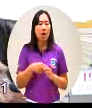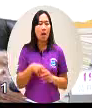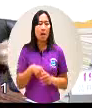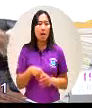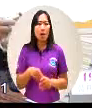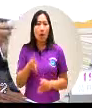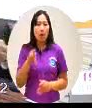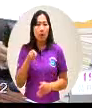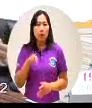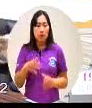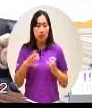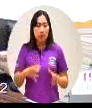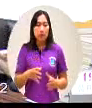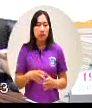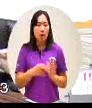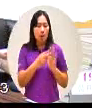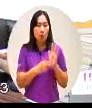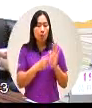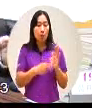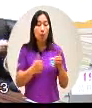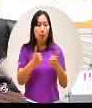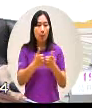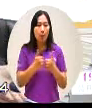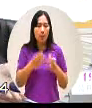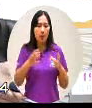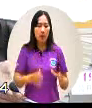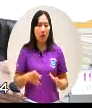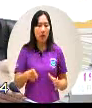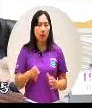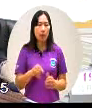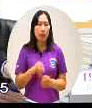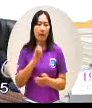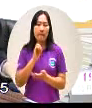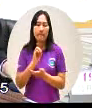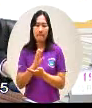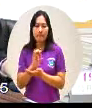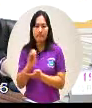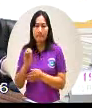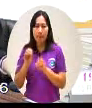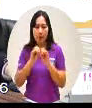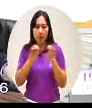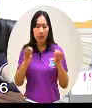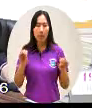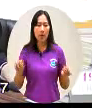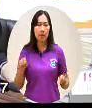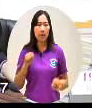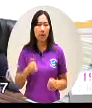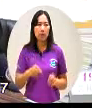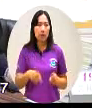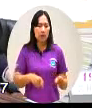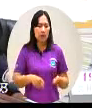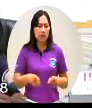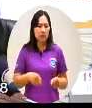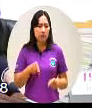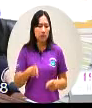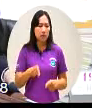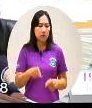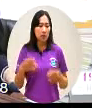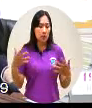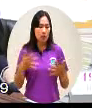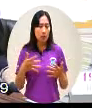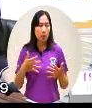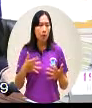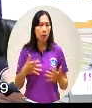物大路需要拆的，就是咧做这啊。你设计规划阿伯，这就是民怨。你唔解决这個，无你咧解决